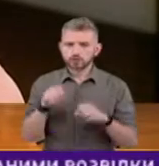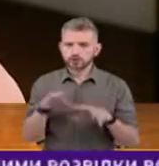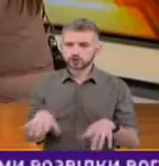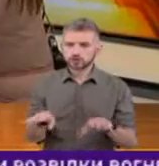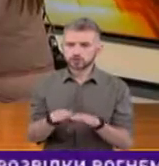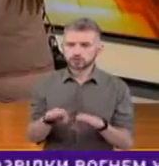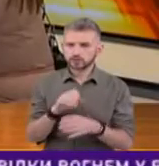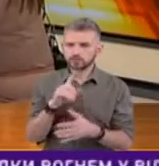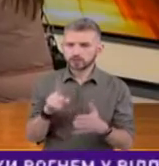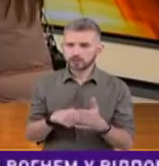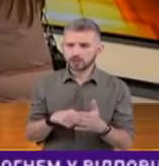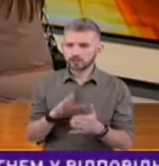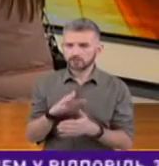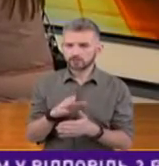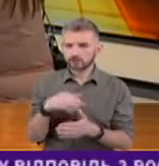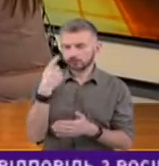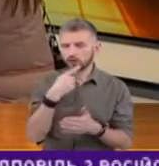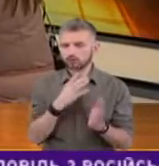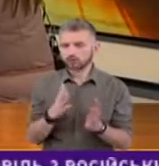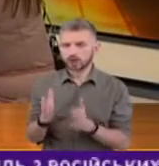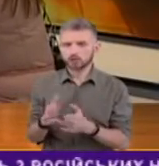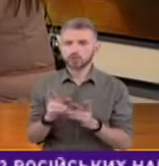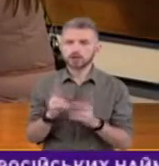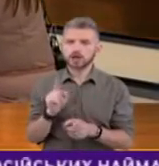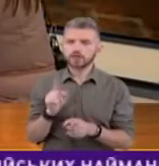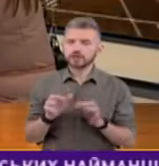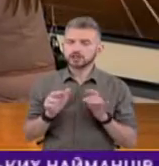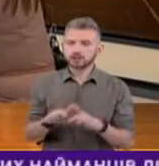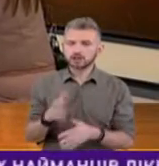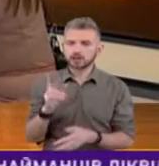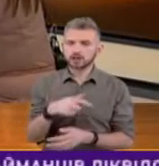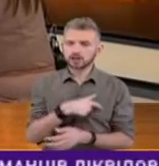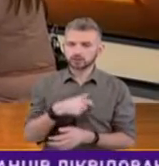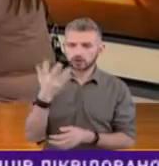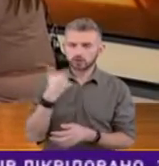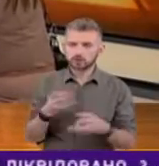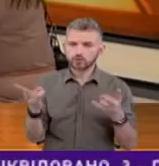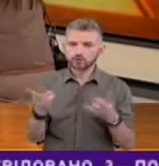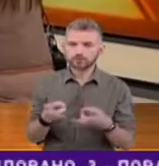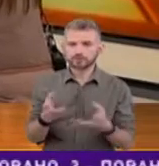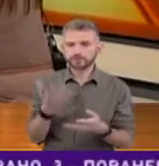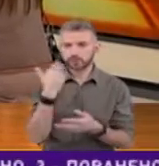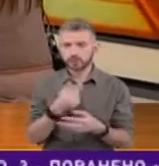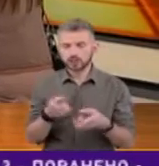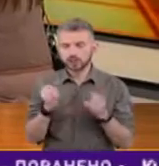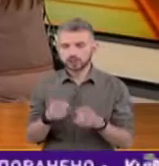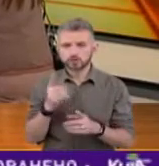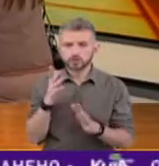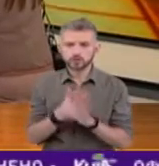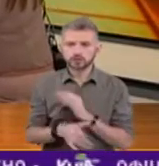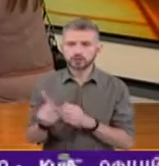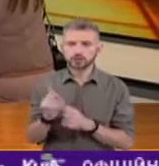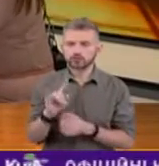подібне питання в індивідуальному порядку. Яким чином ви дієте як депутат, коли потрібно, ну, коли дійсно розумієте,